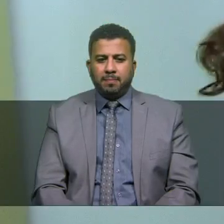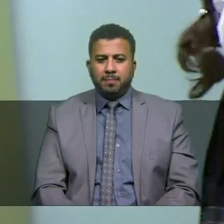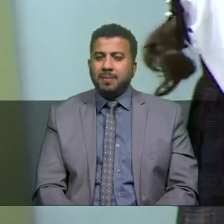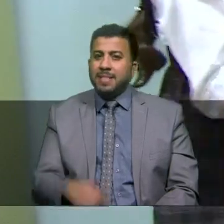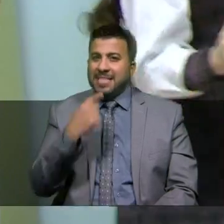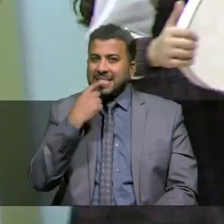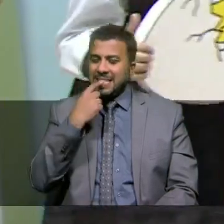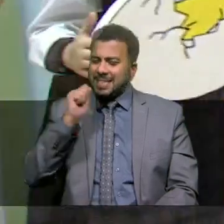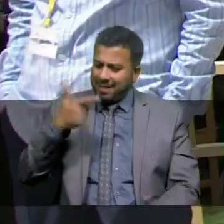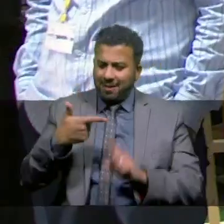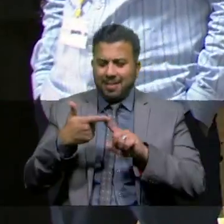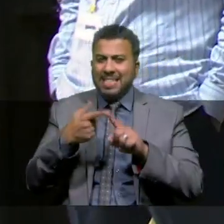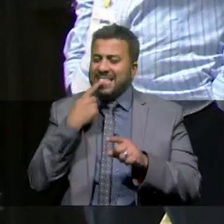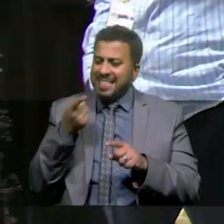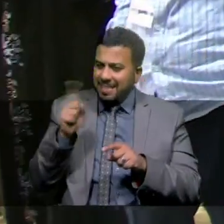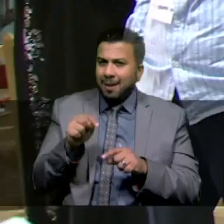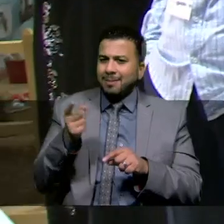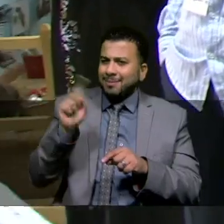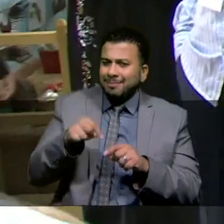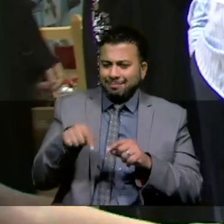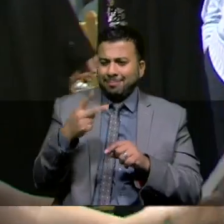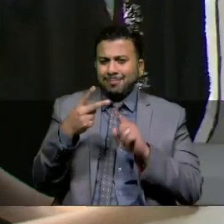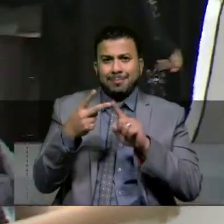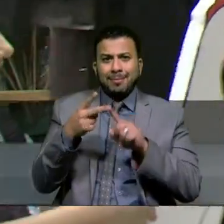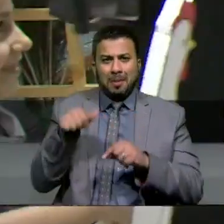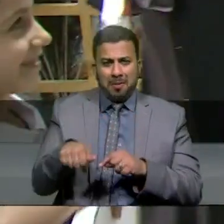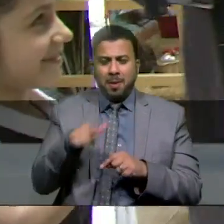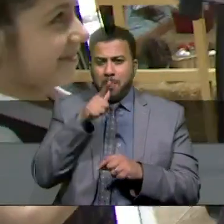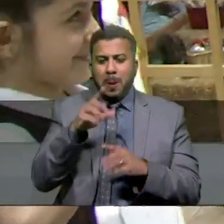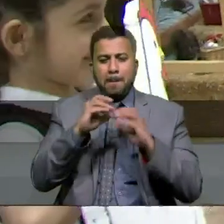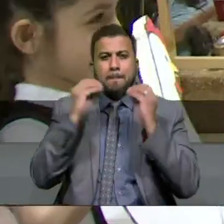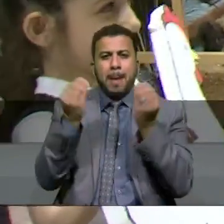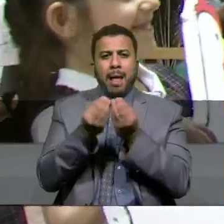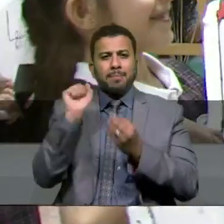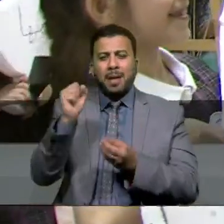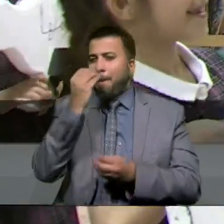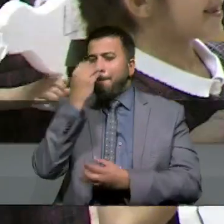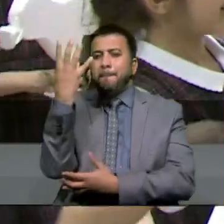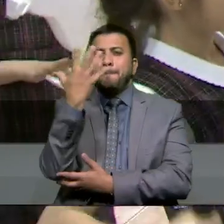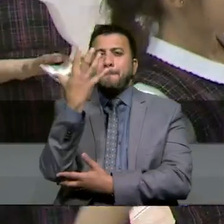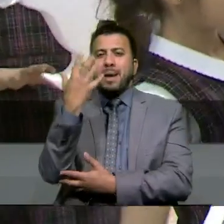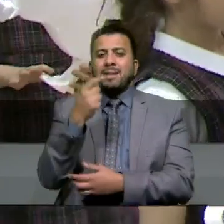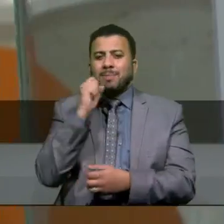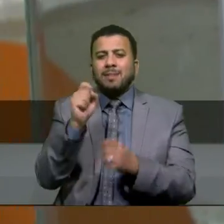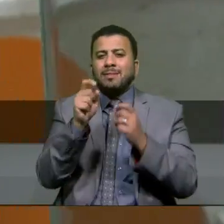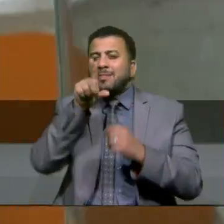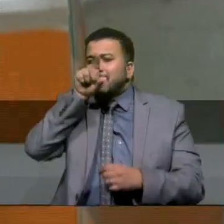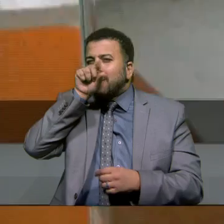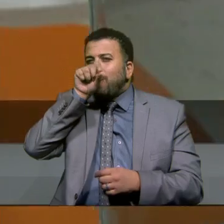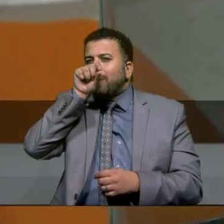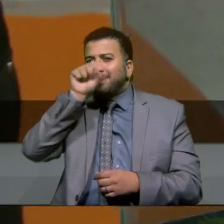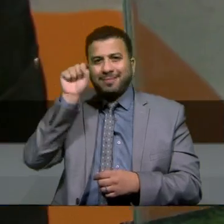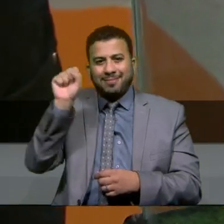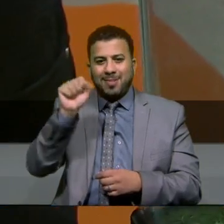للسنة الثانية على التوالي تنظم هيئة البيئة والمحميات الطبيعية بالشارقة معرض الدواجن الذي